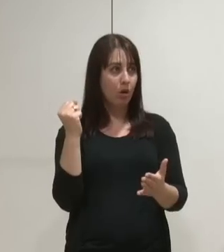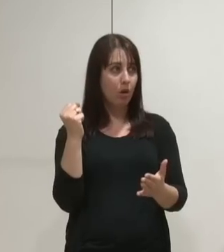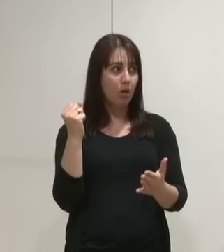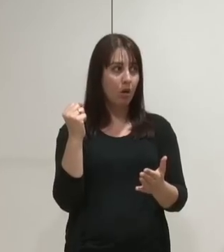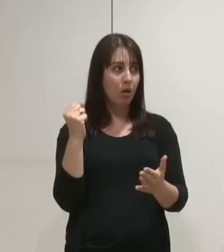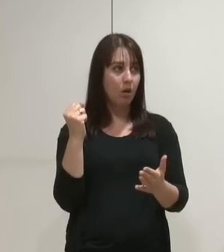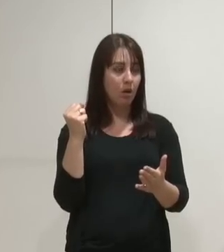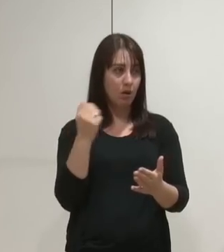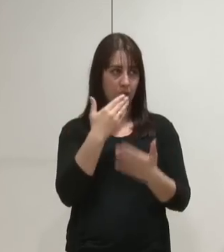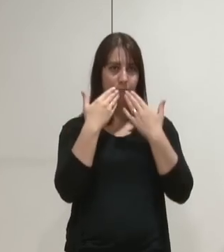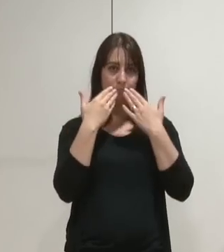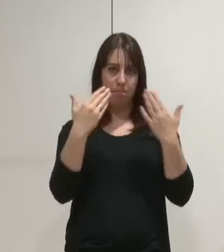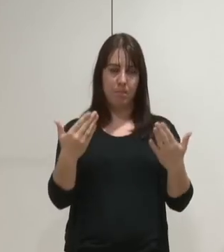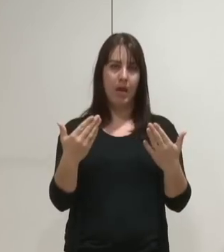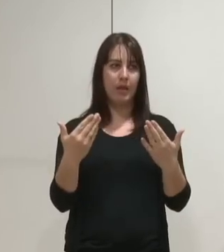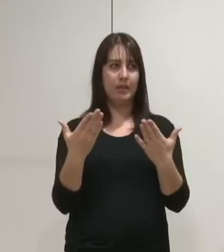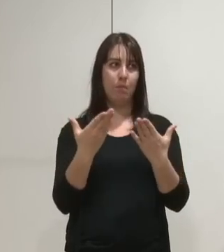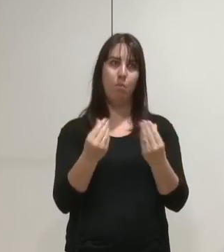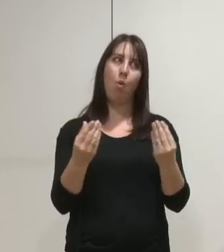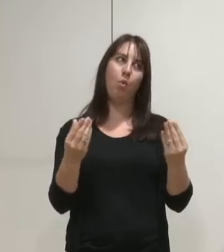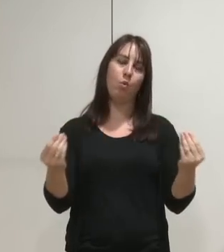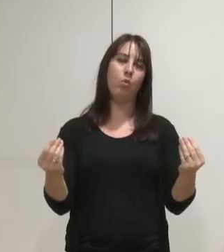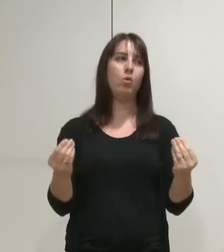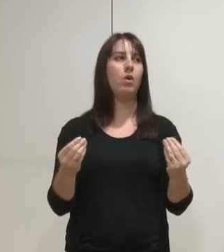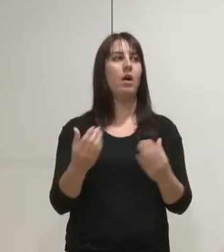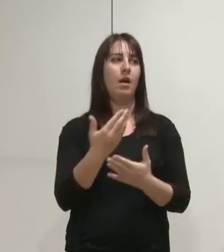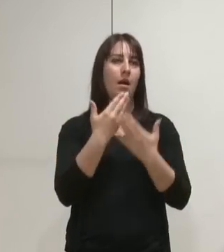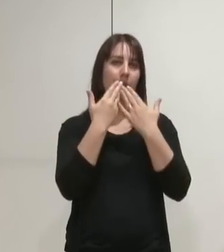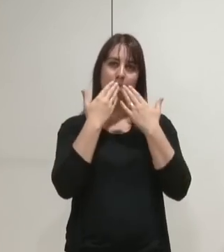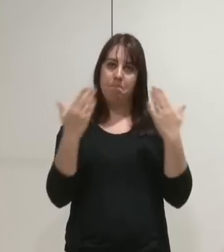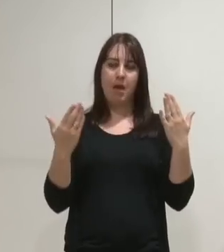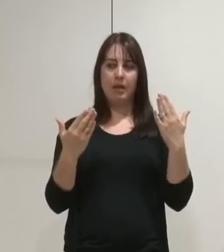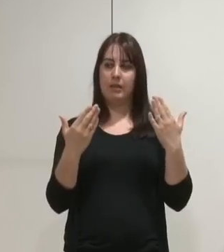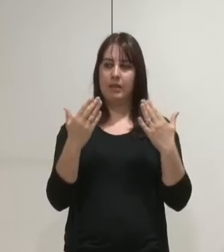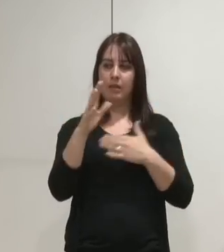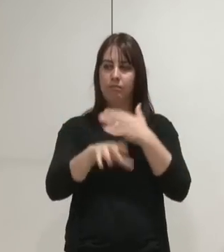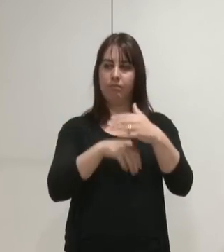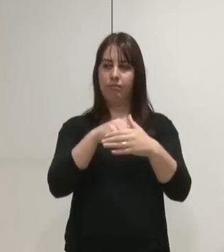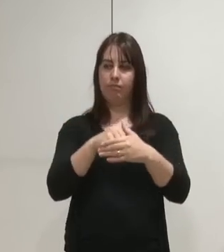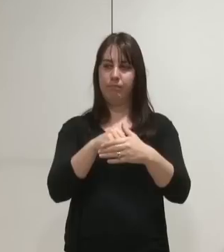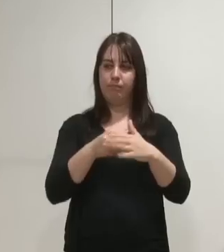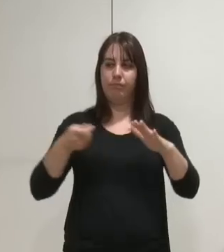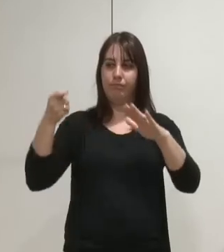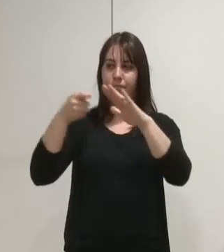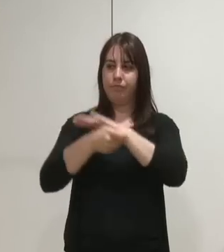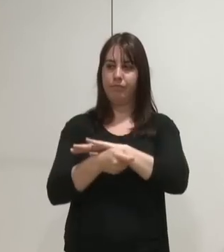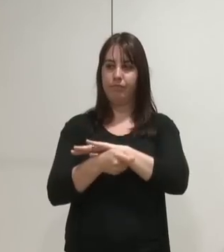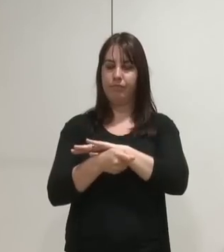pour merci beaucoup et merci donc à ces participations de dotations